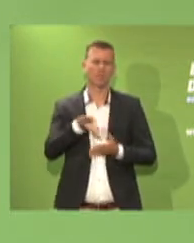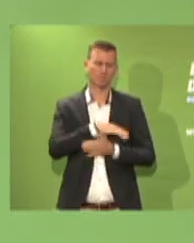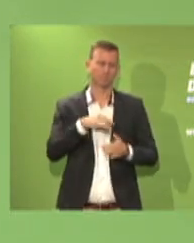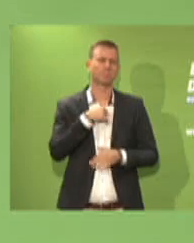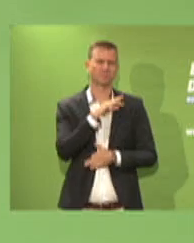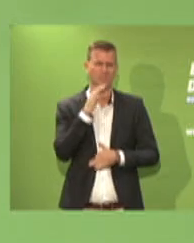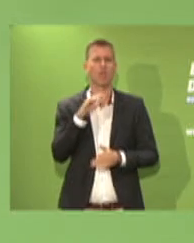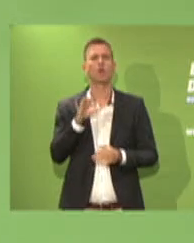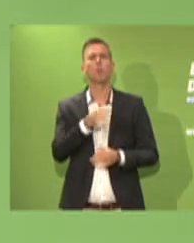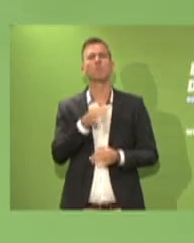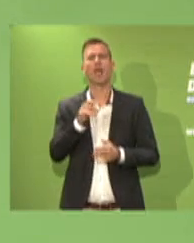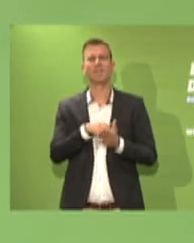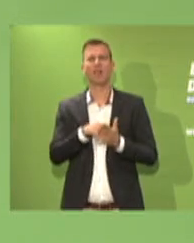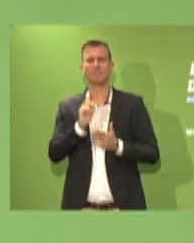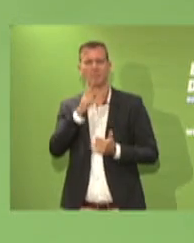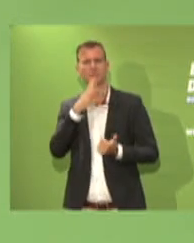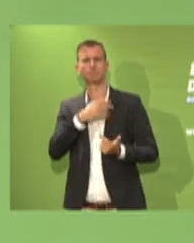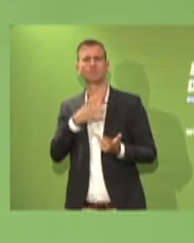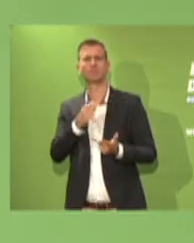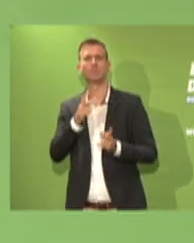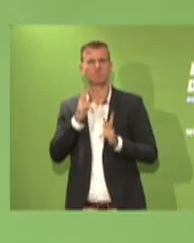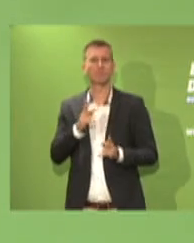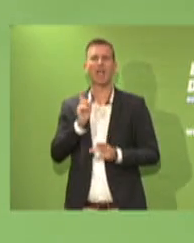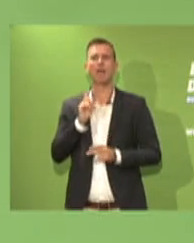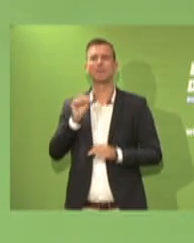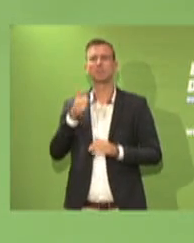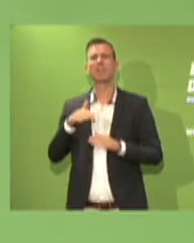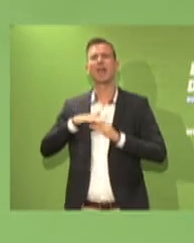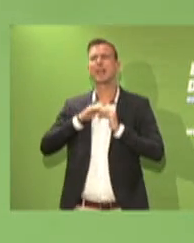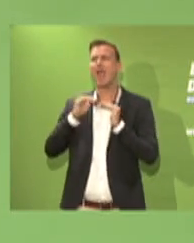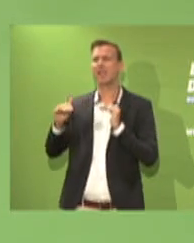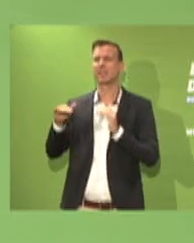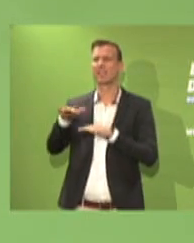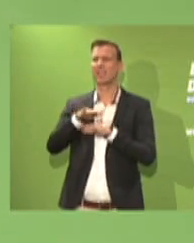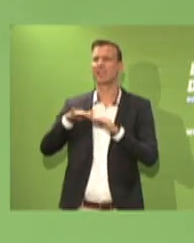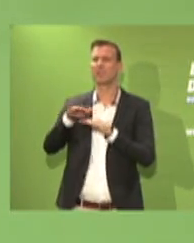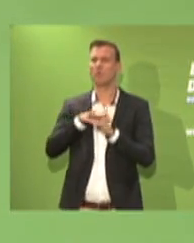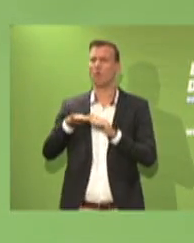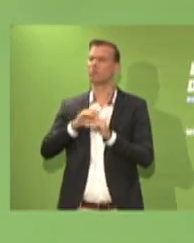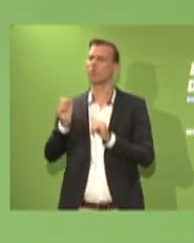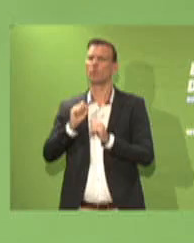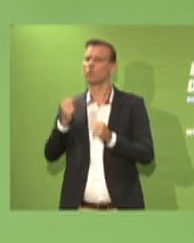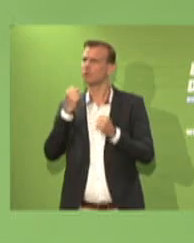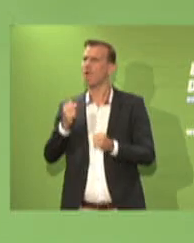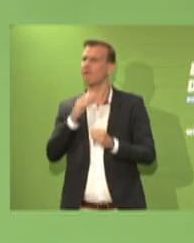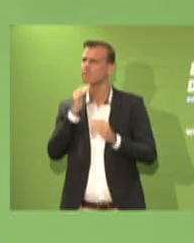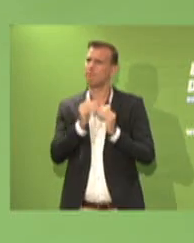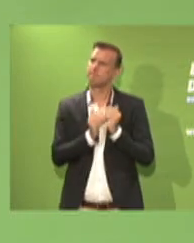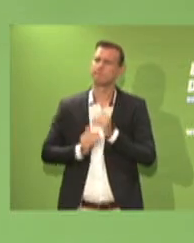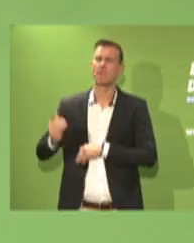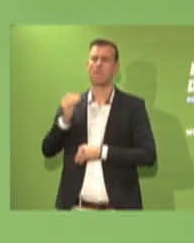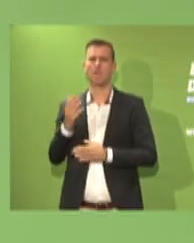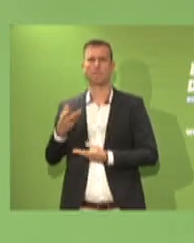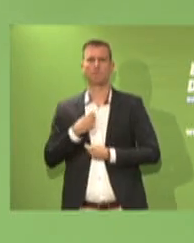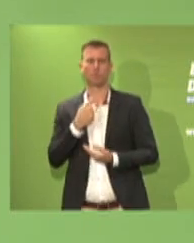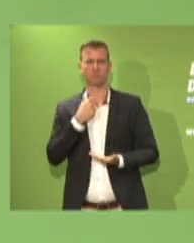dieser Kommunalwahl wieder gesehen. Wir haben aber auch gesehen, dass gerade in den ländlichen Regionen wir unheimlich stark zugelegt haben in den letzten Jahren. Man kann